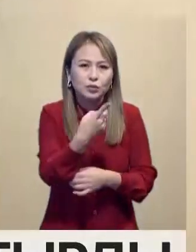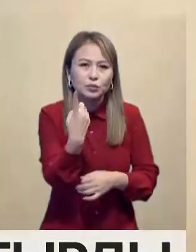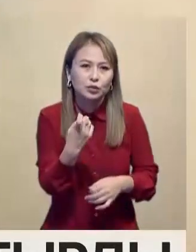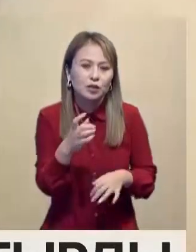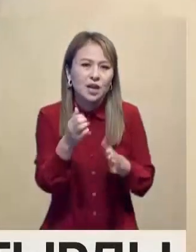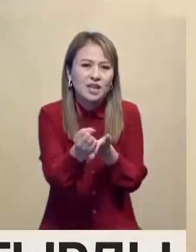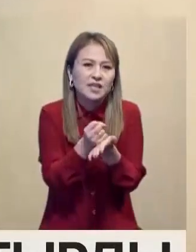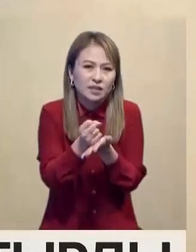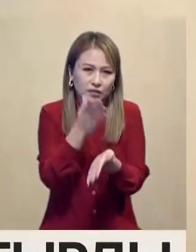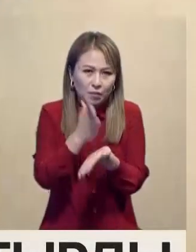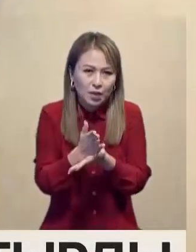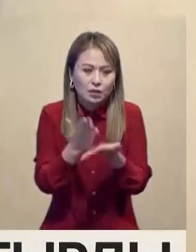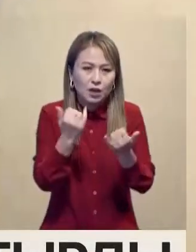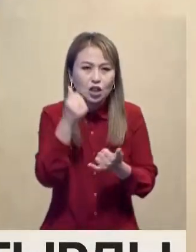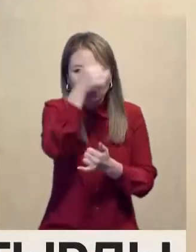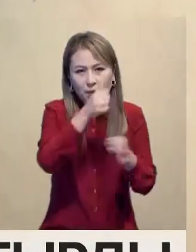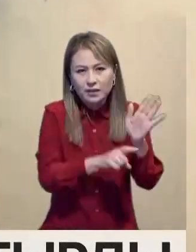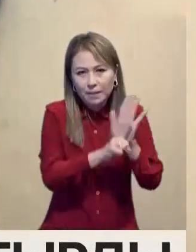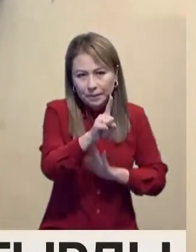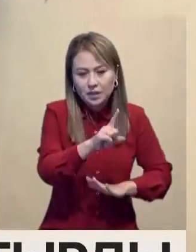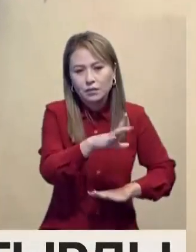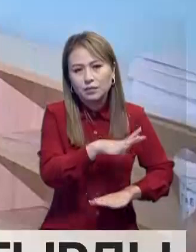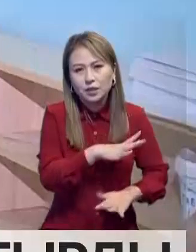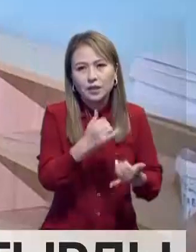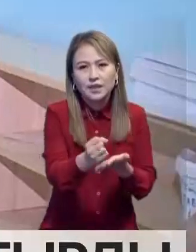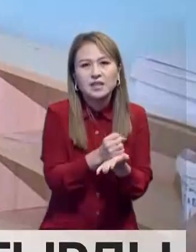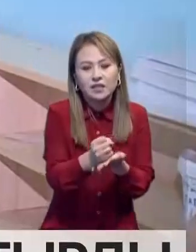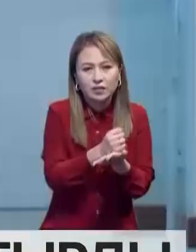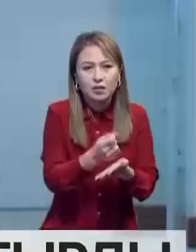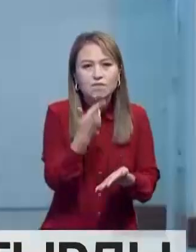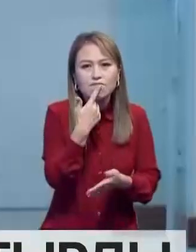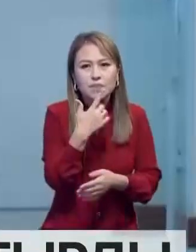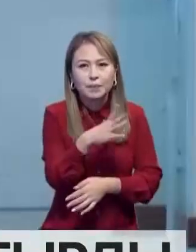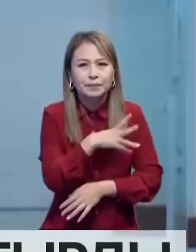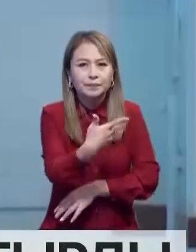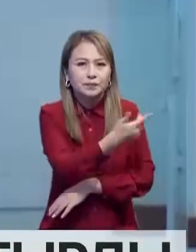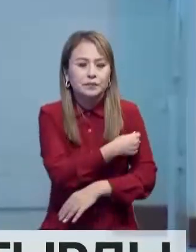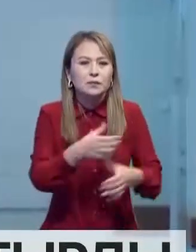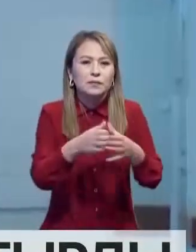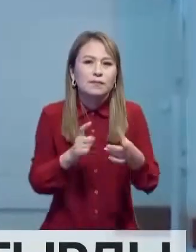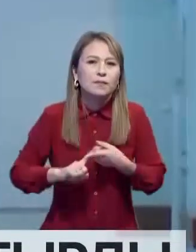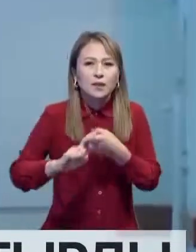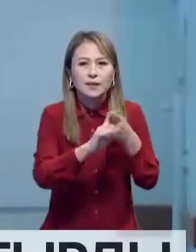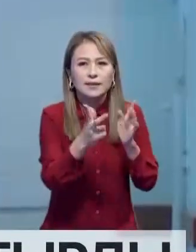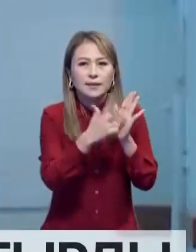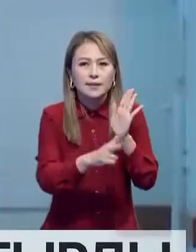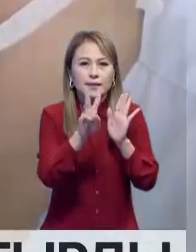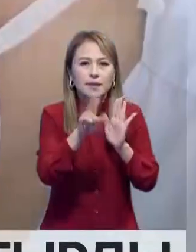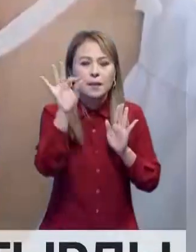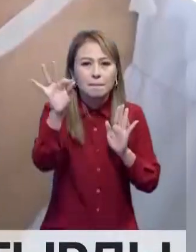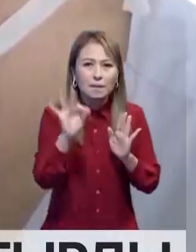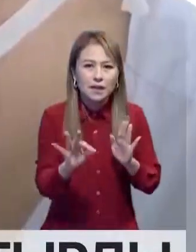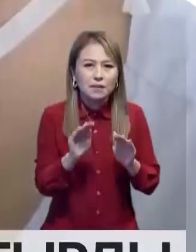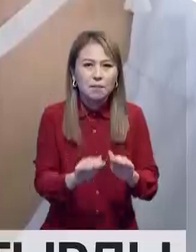орын резервте тұр. Ал жыл басынан бері елде 17 мың адам қызылша жұқтырса, солардың 82% бала. Жұқпалы